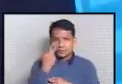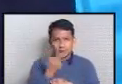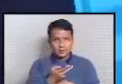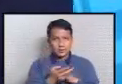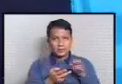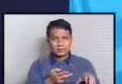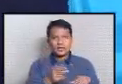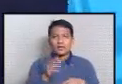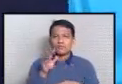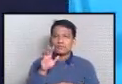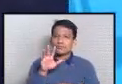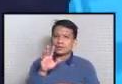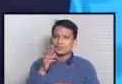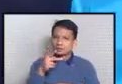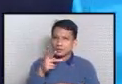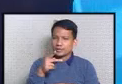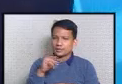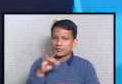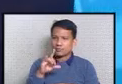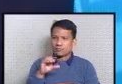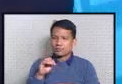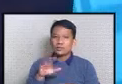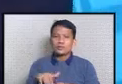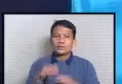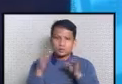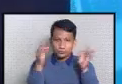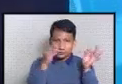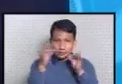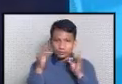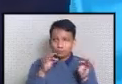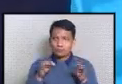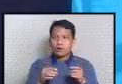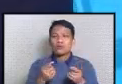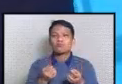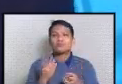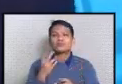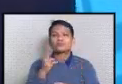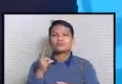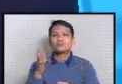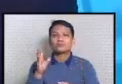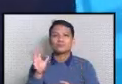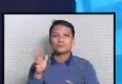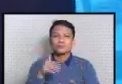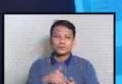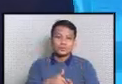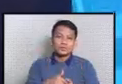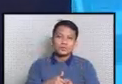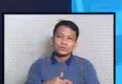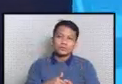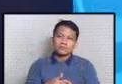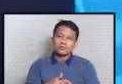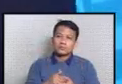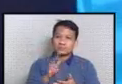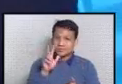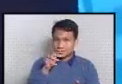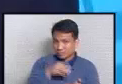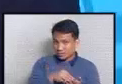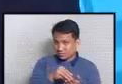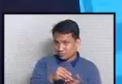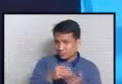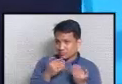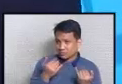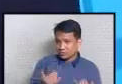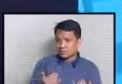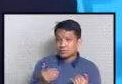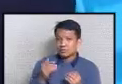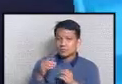dito ang higit 5 kilo ng shabu na nakakahalaga ng higit 250,000 Malaysian Ringgit o higit 3 milyong piso.